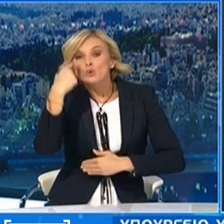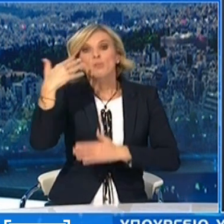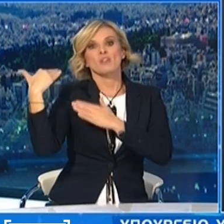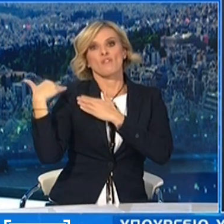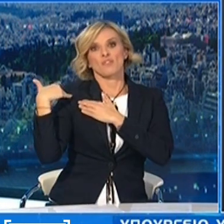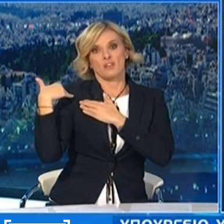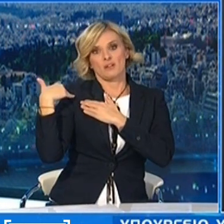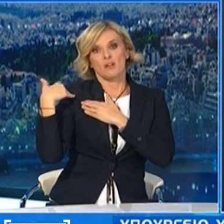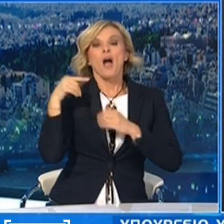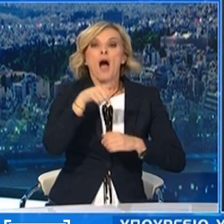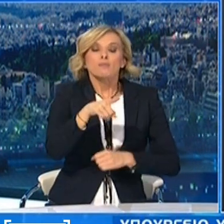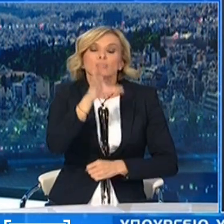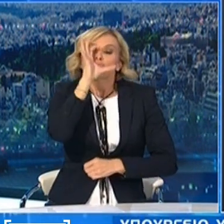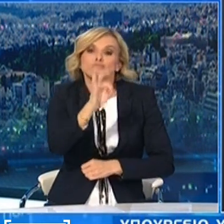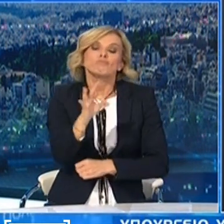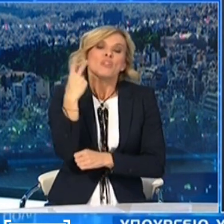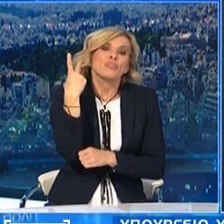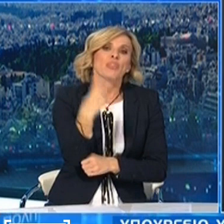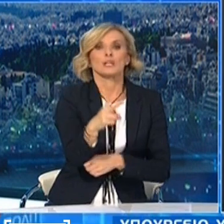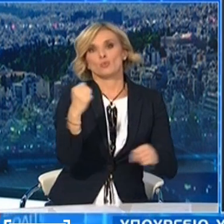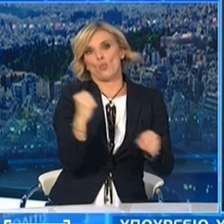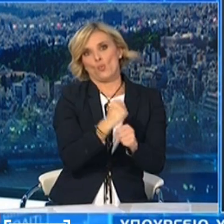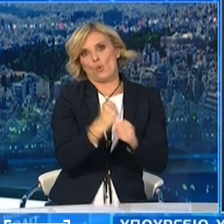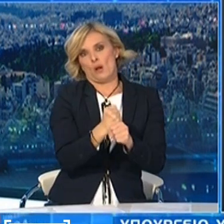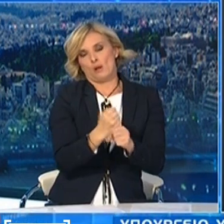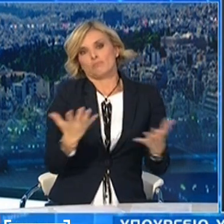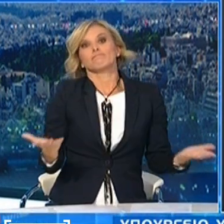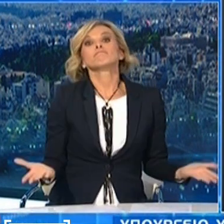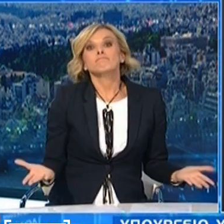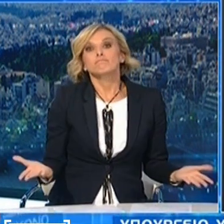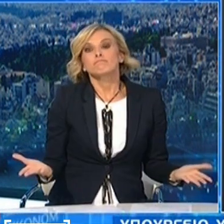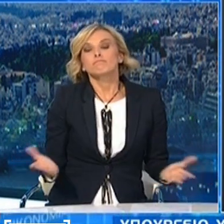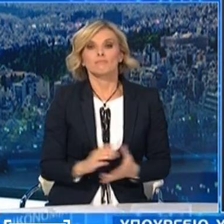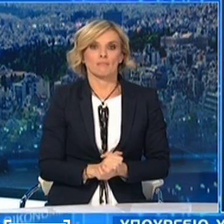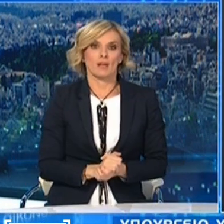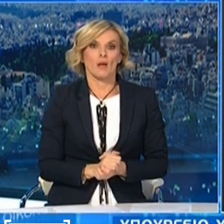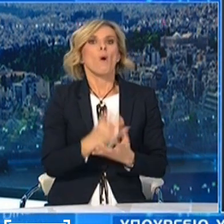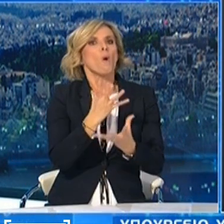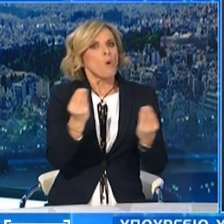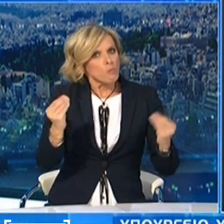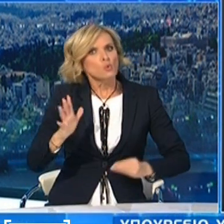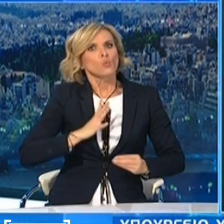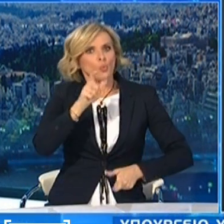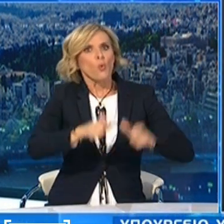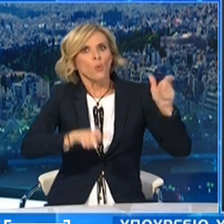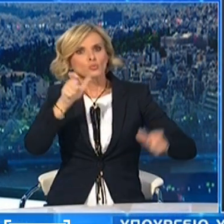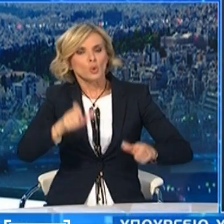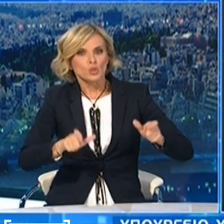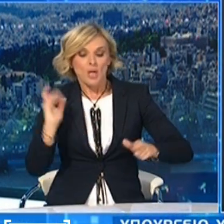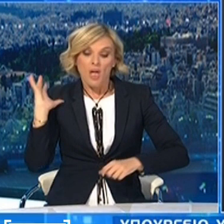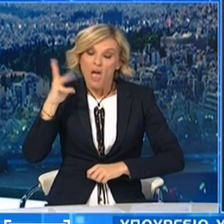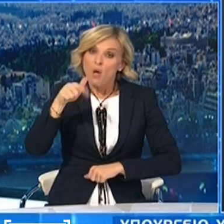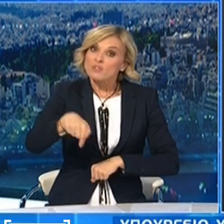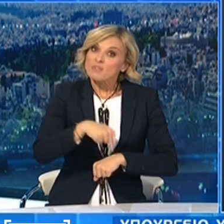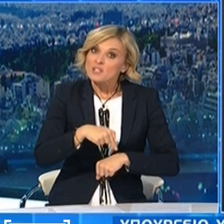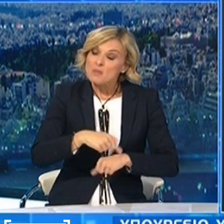αυτό είναι κάτι το οποίο είναι αδιαπραγμάτευτο. Σε κάθε περίπτωση υπάρχει η συντριπτική πλειοψηφία του ελληνικού λαού που μέχρι τώρα έχει